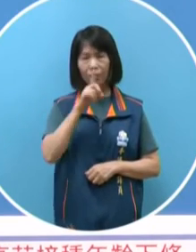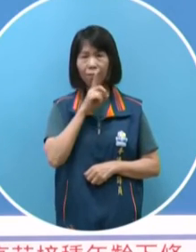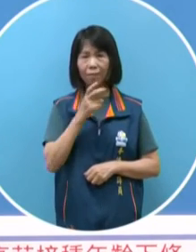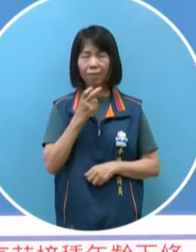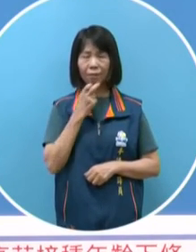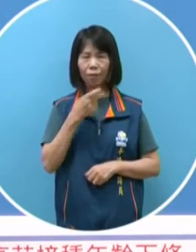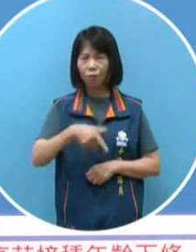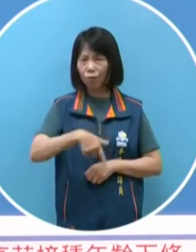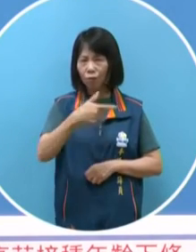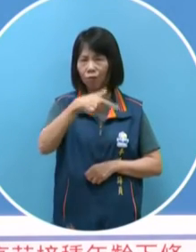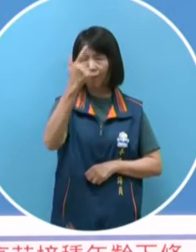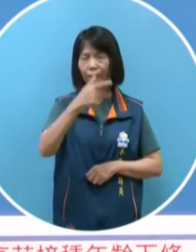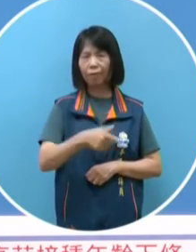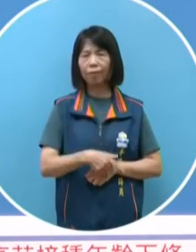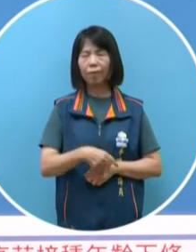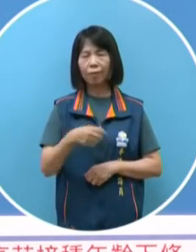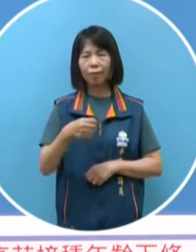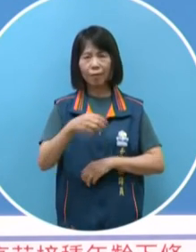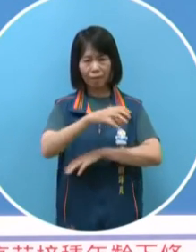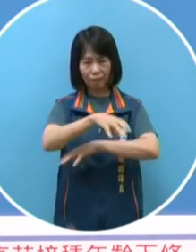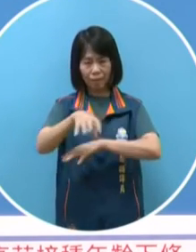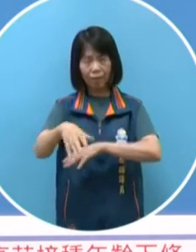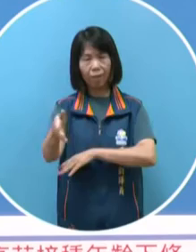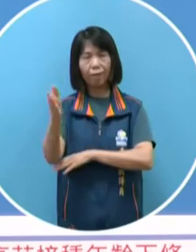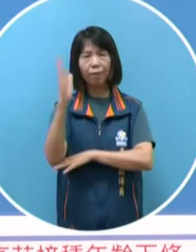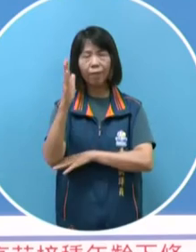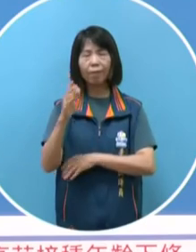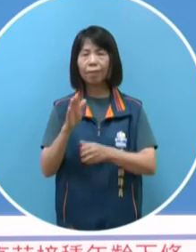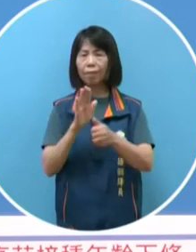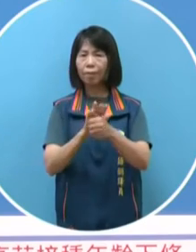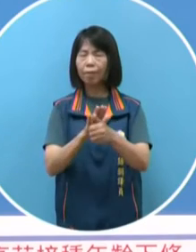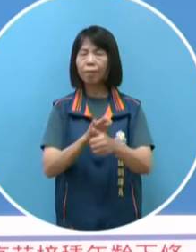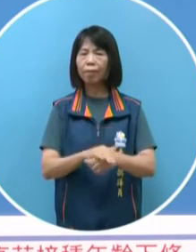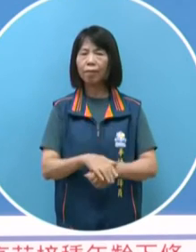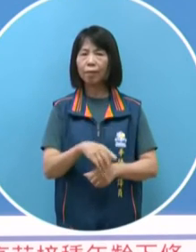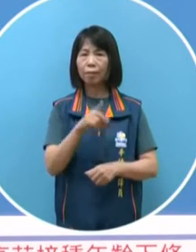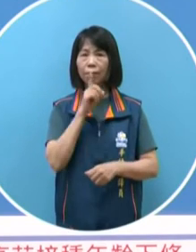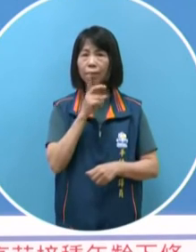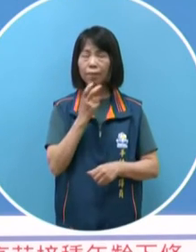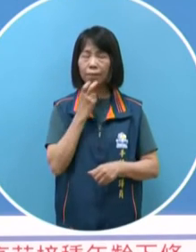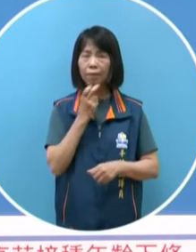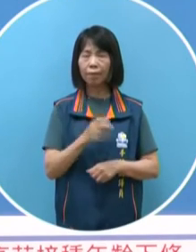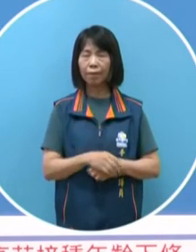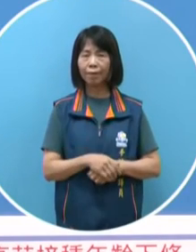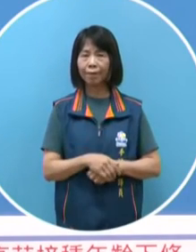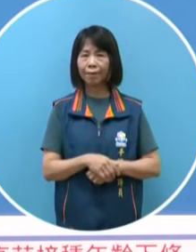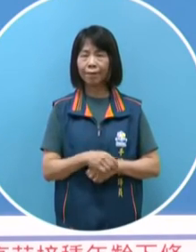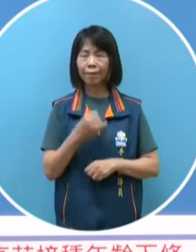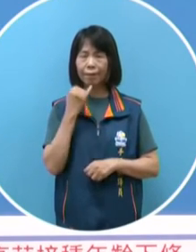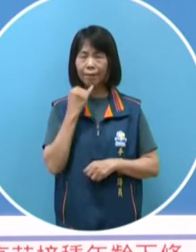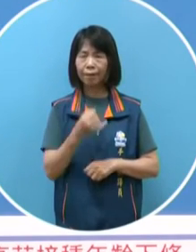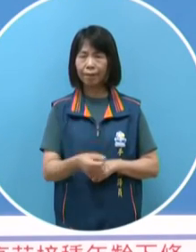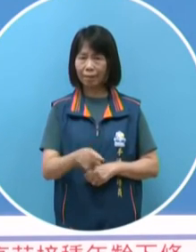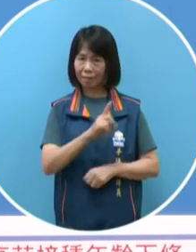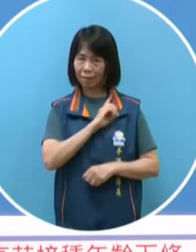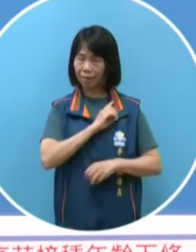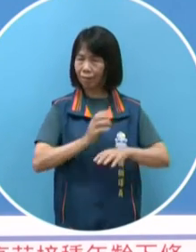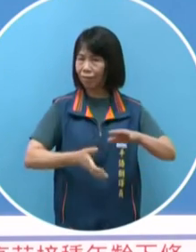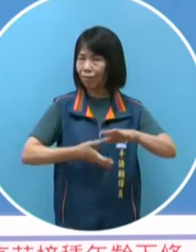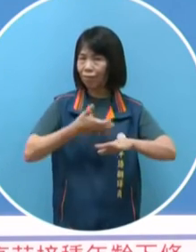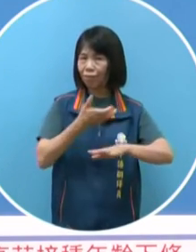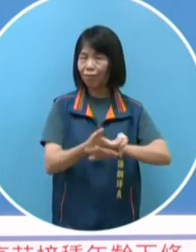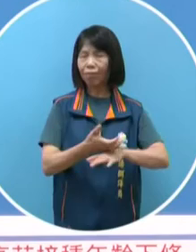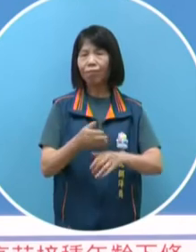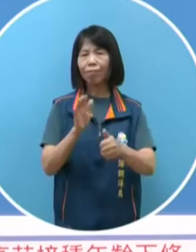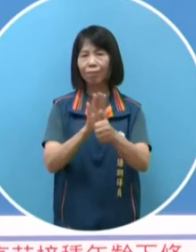快让地方政府能够为中央政府来这个尽一己之力